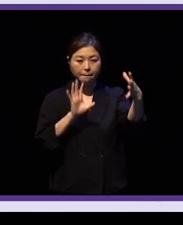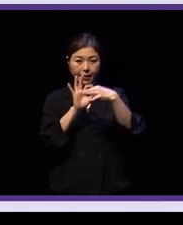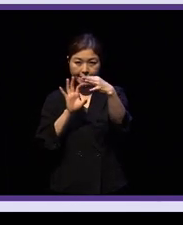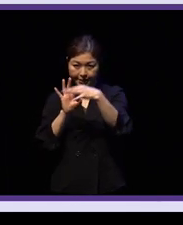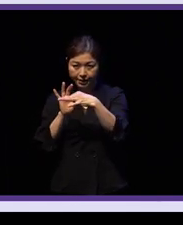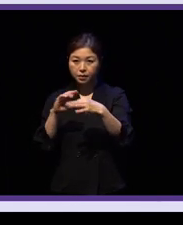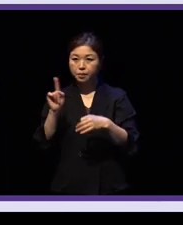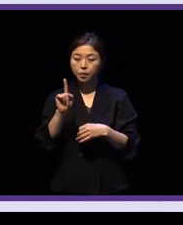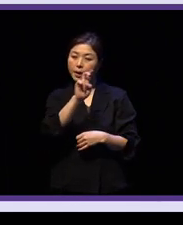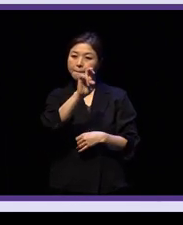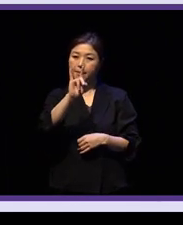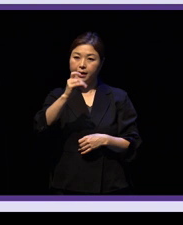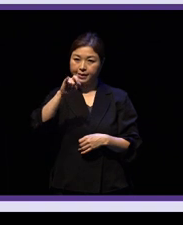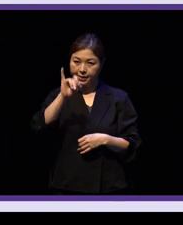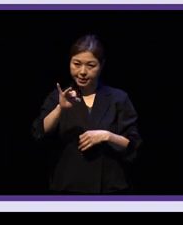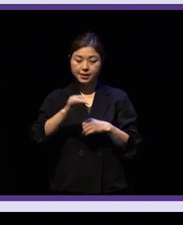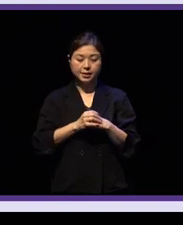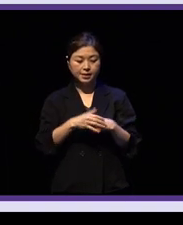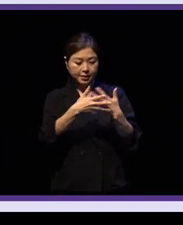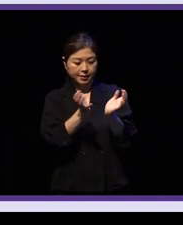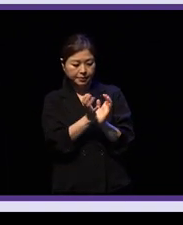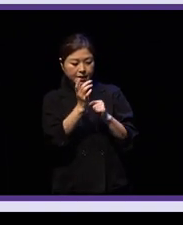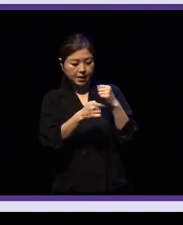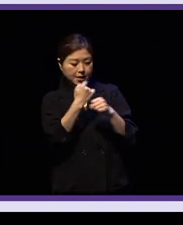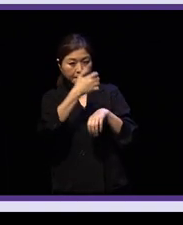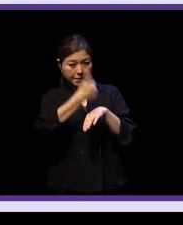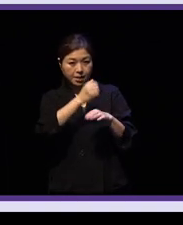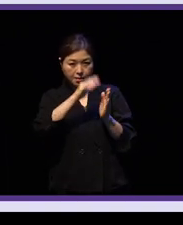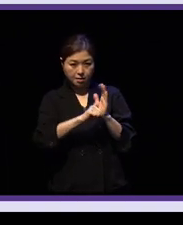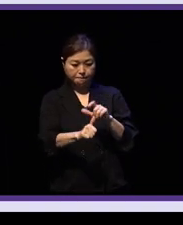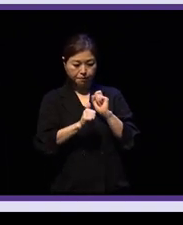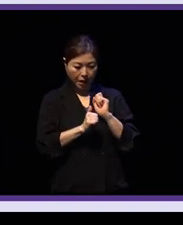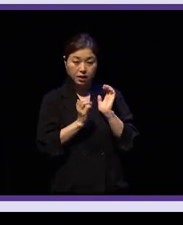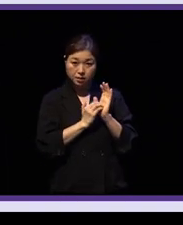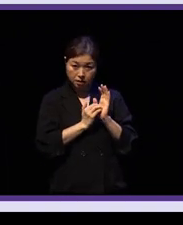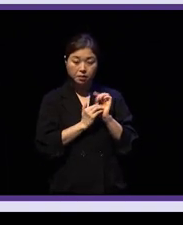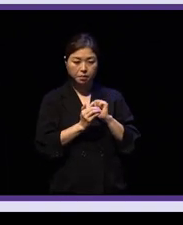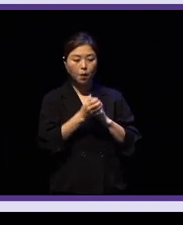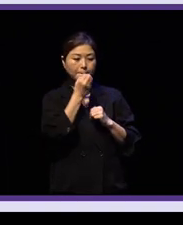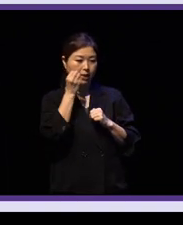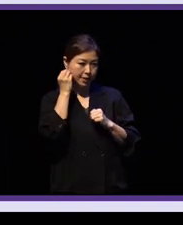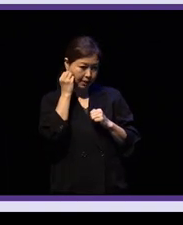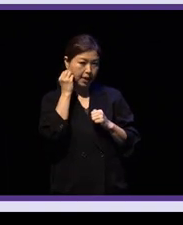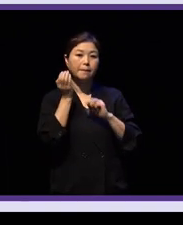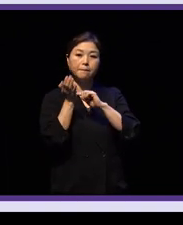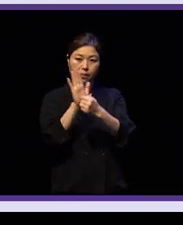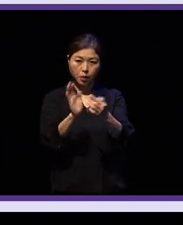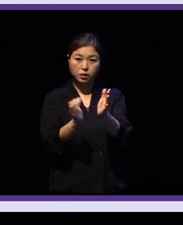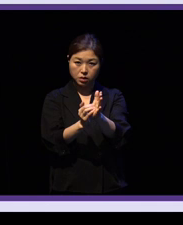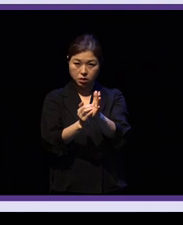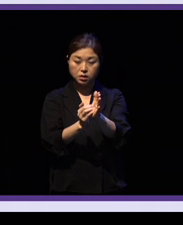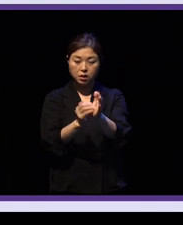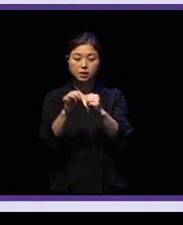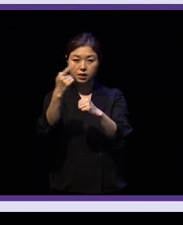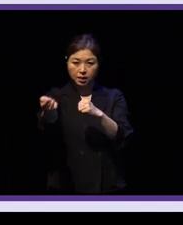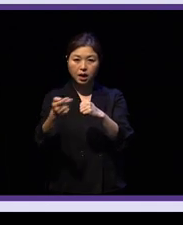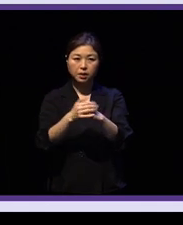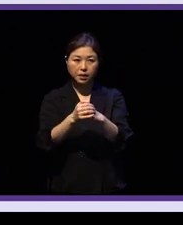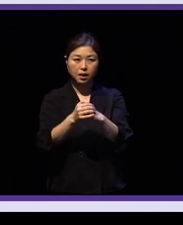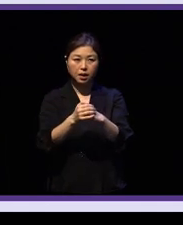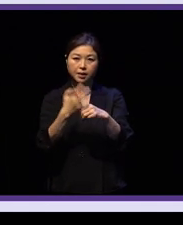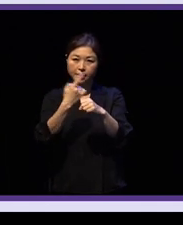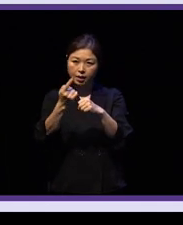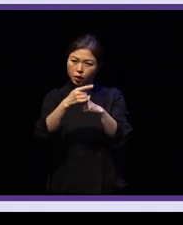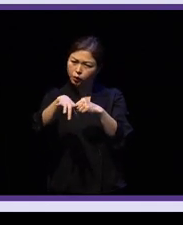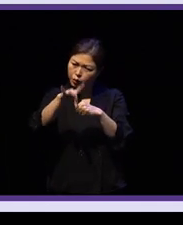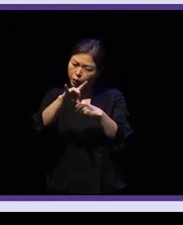저희가 예술 단체가 연말에 저희가 선정이 되면 저희가 홈페이지에 발표가 되고 그 이듬해 연초 1월